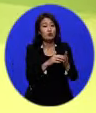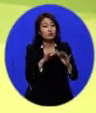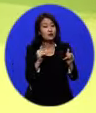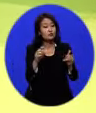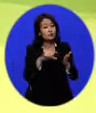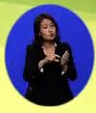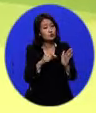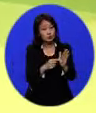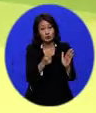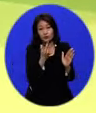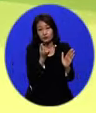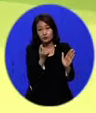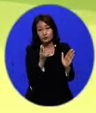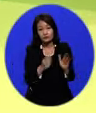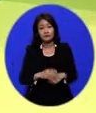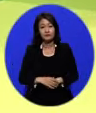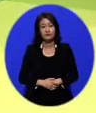수만큼이라고 생각을 해보세요.